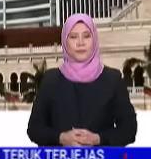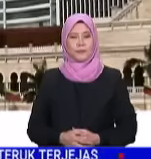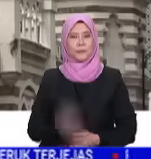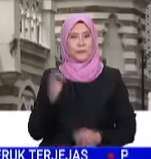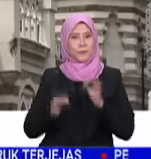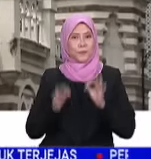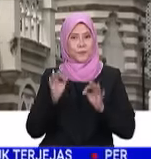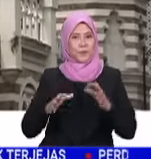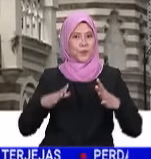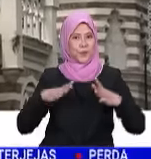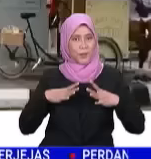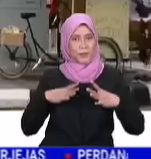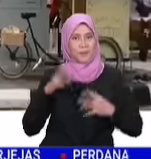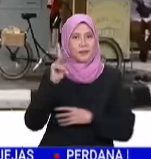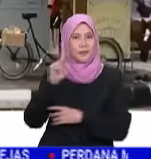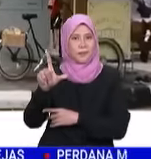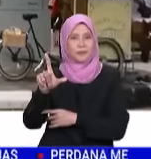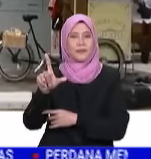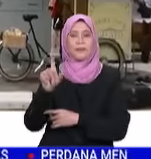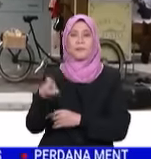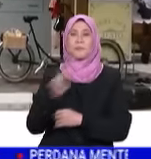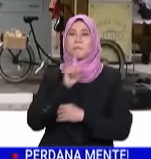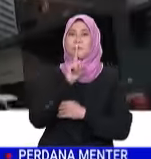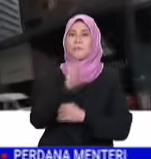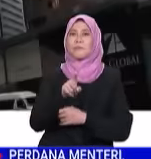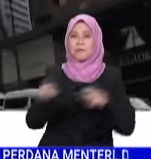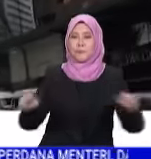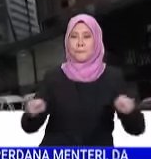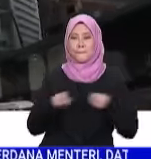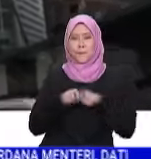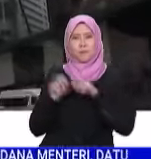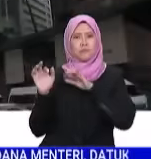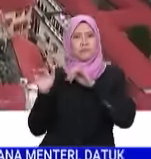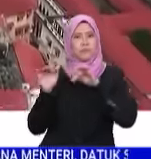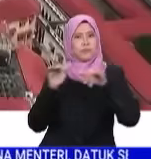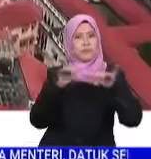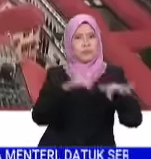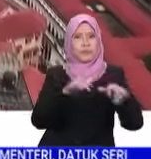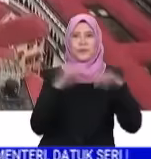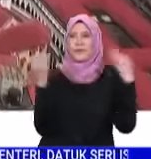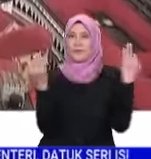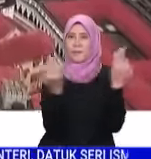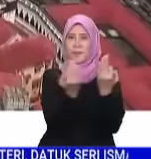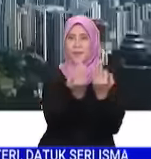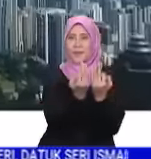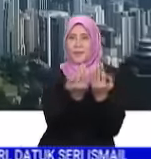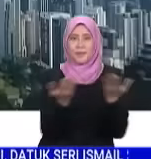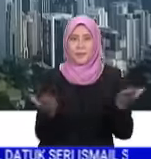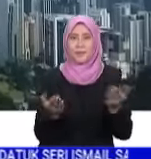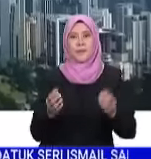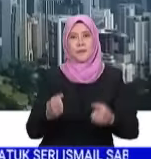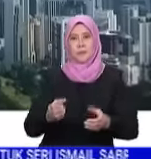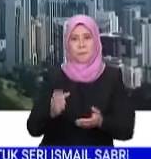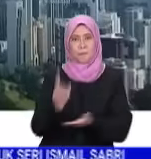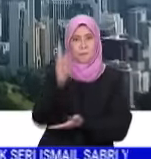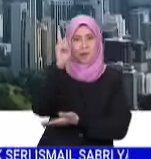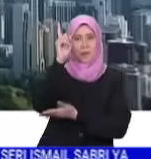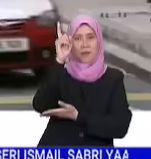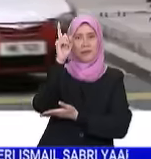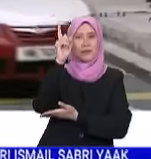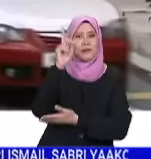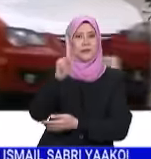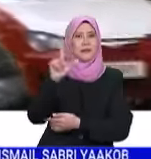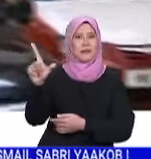jika bercuti di ibuota pastinya tempat yang gemar dikunjungi seisi keluarga seperti menara Kuala Lumpur